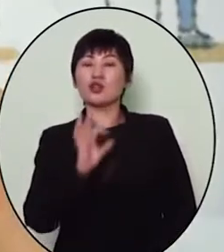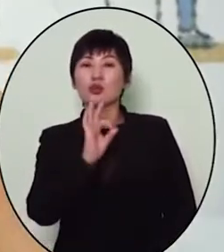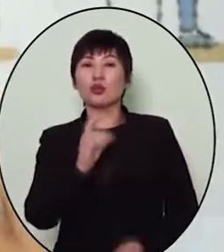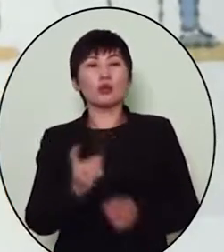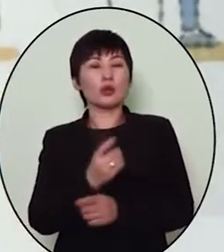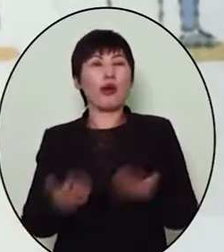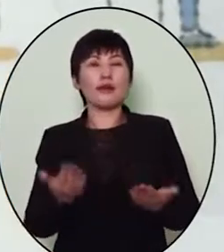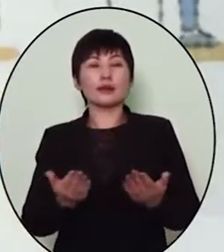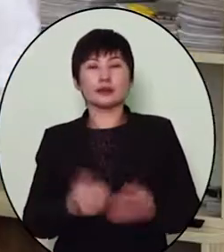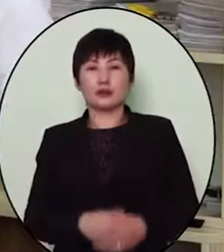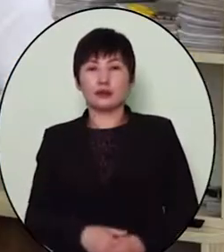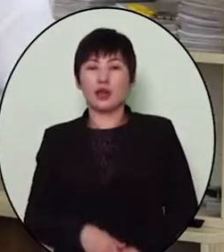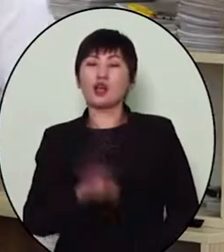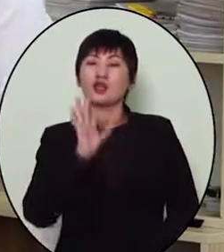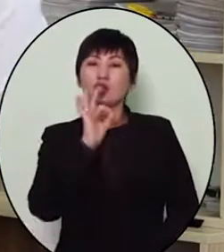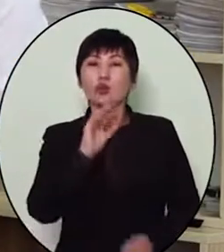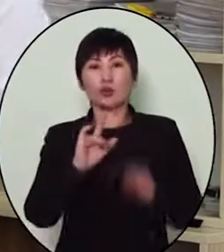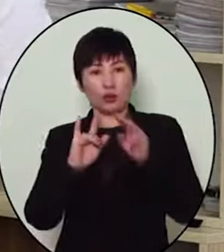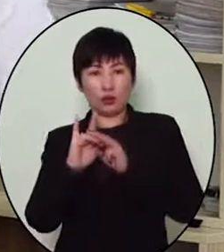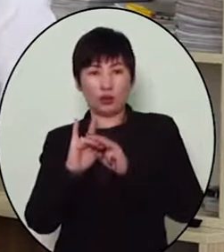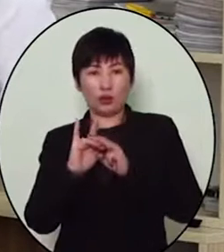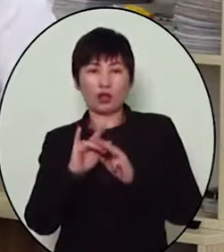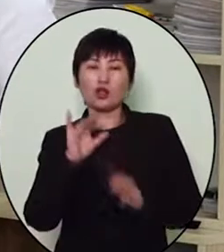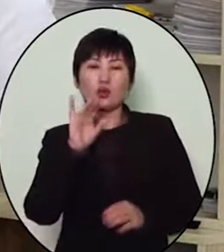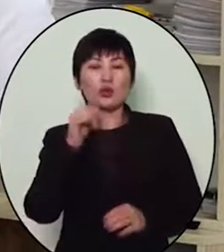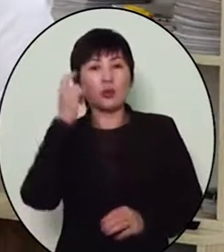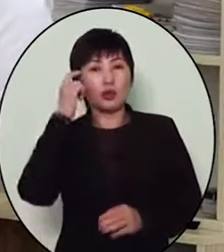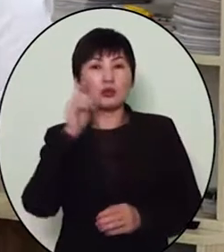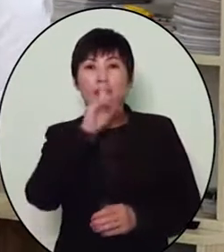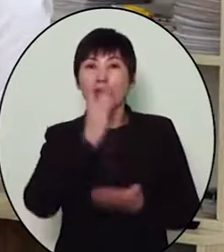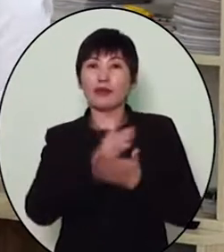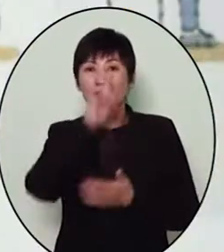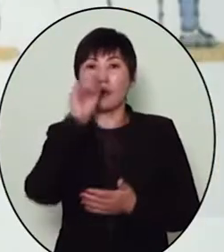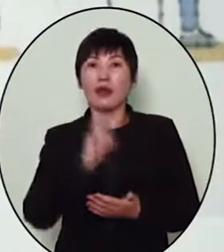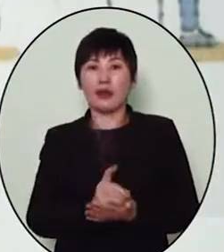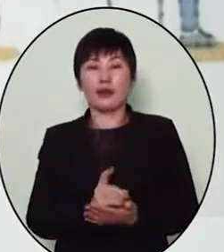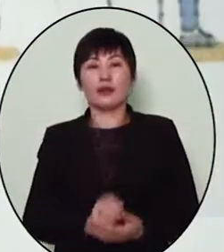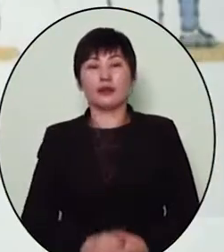бол? Зөв суух гэхээр та нарт юу бодогдож байна вэ?